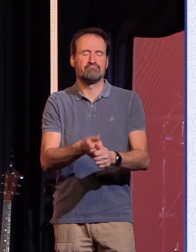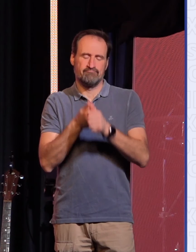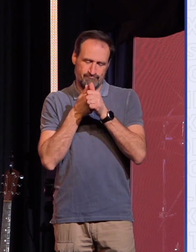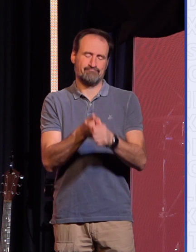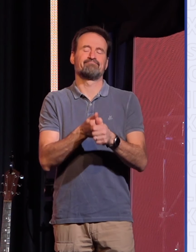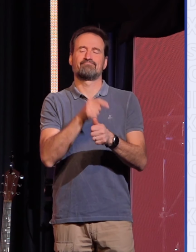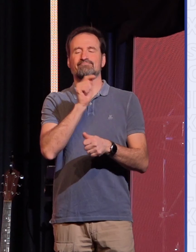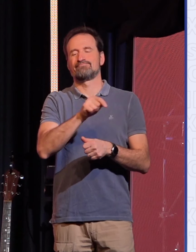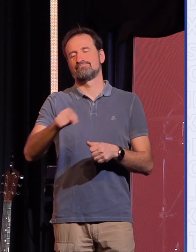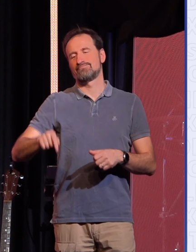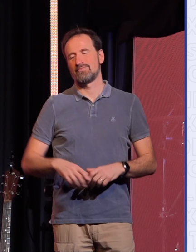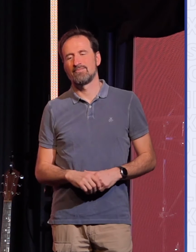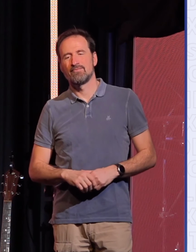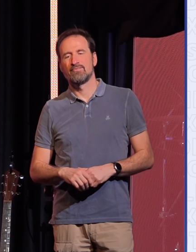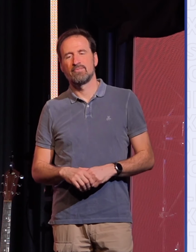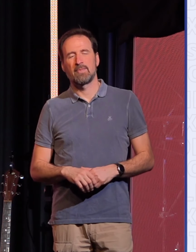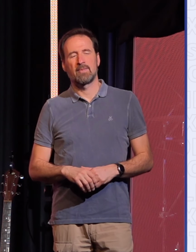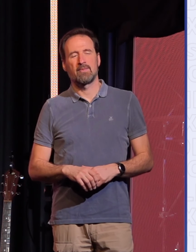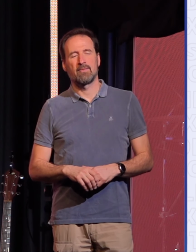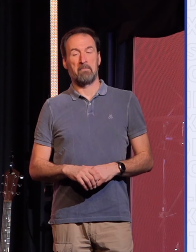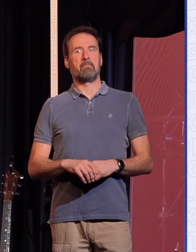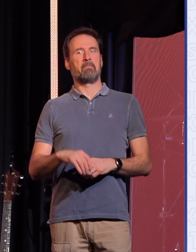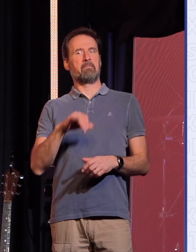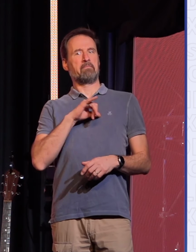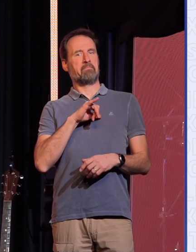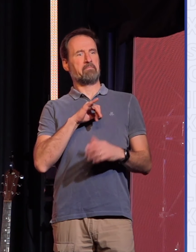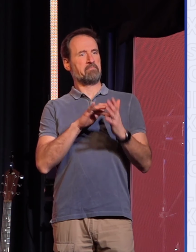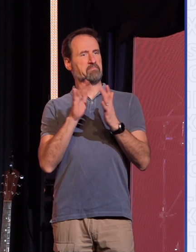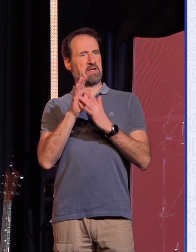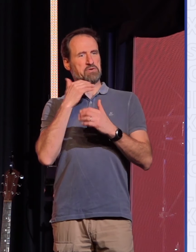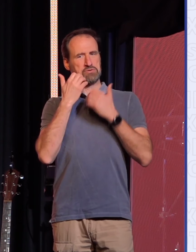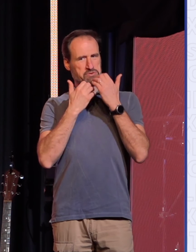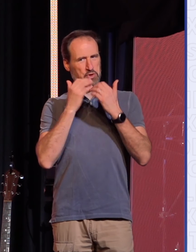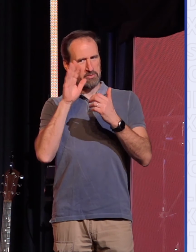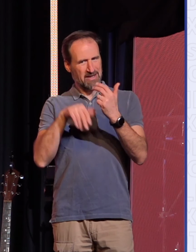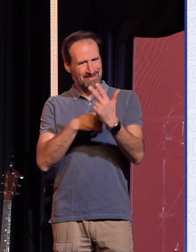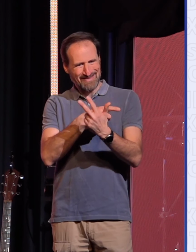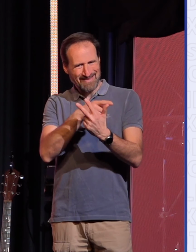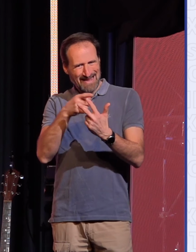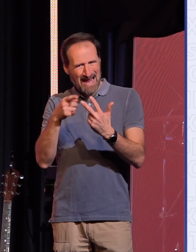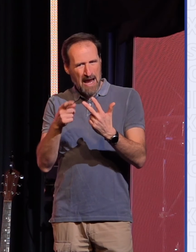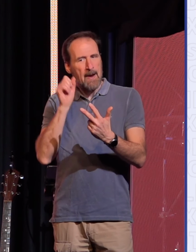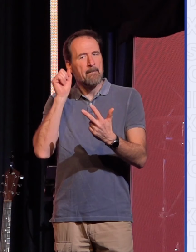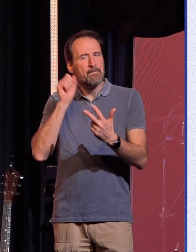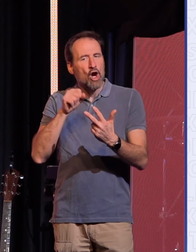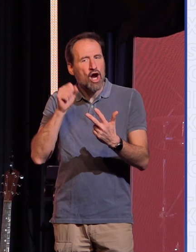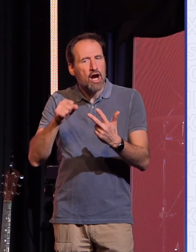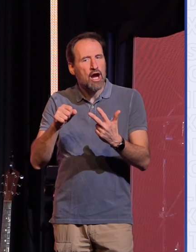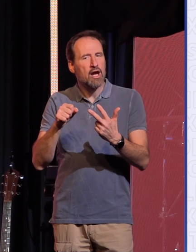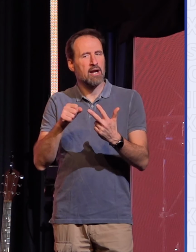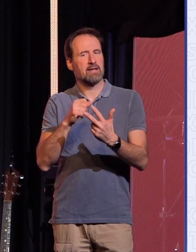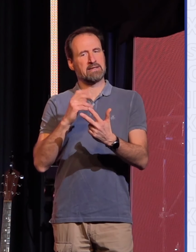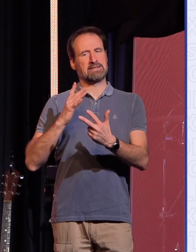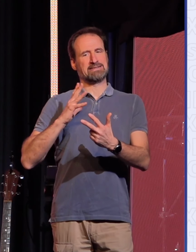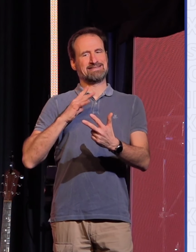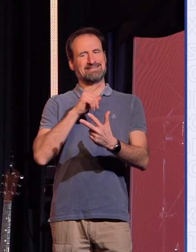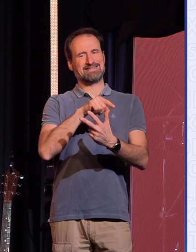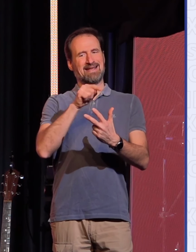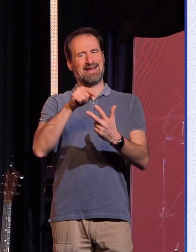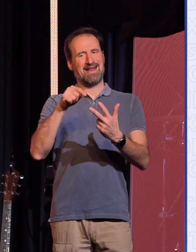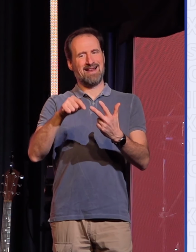Jesus spricht hier drei Personengruppen an. Als erstes, er spricht Menschen an, die von Geburt